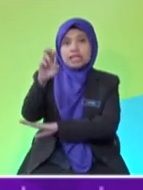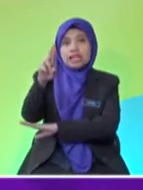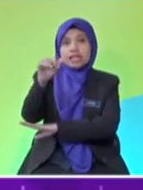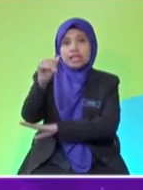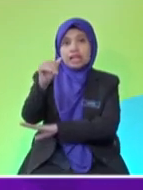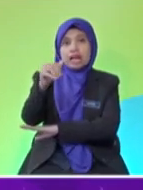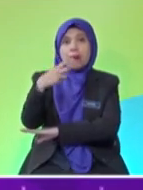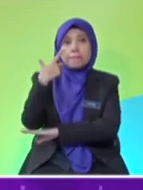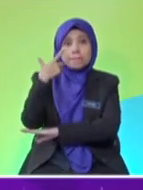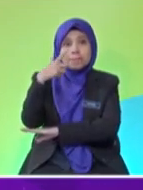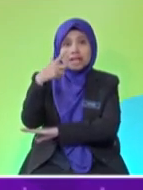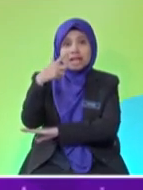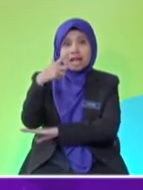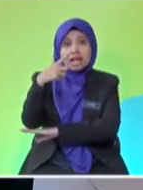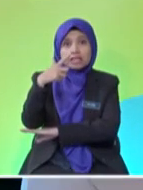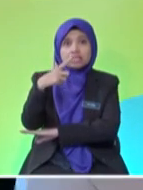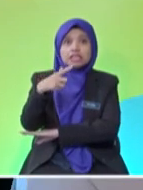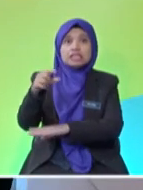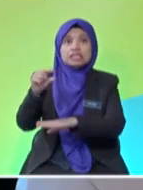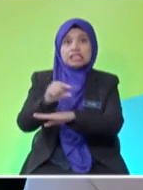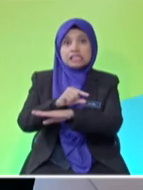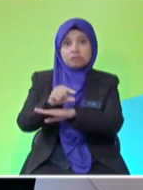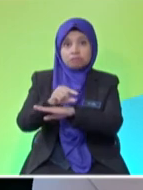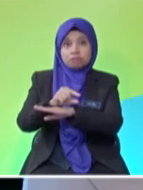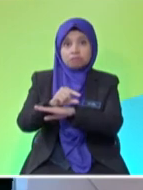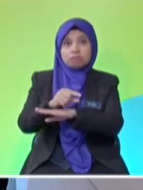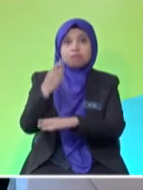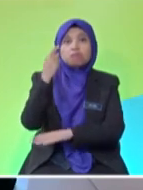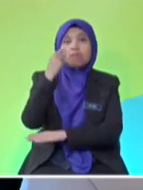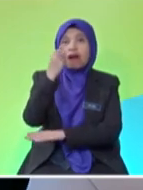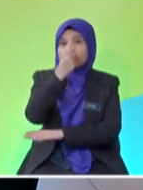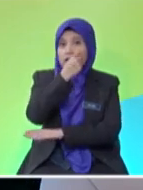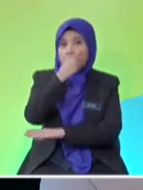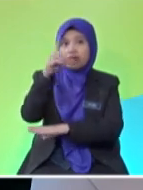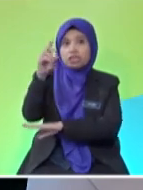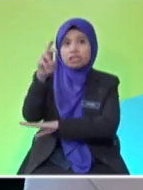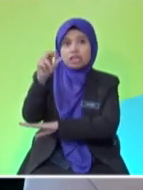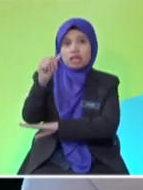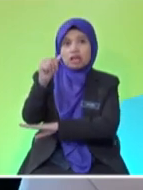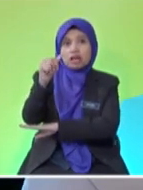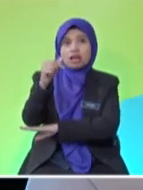beriak melihat kita gunakan mata dari